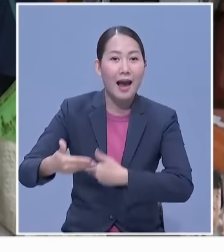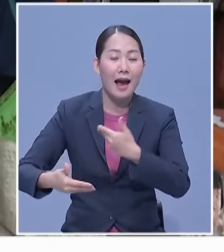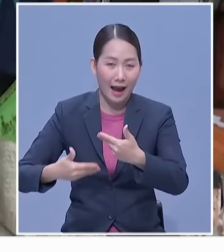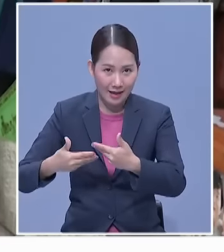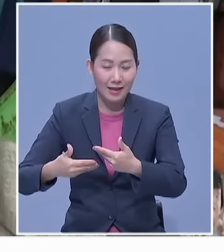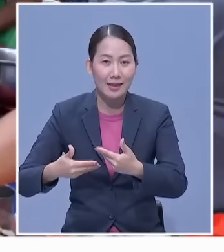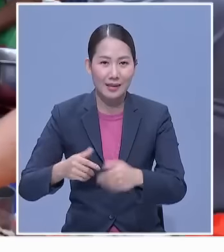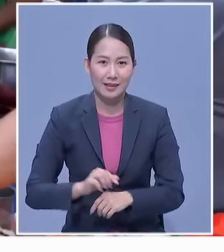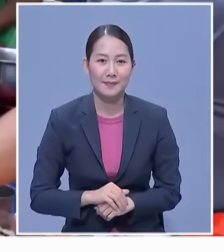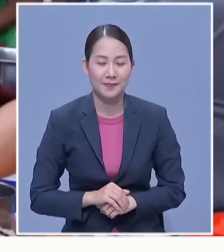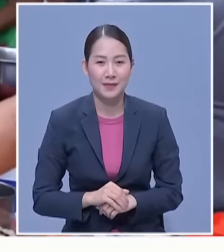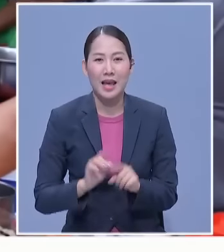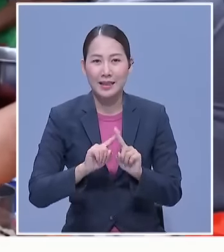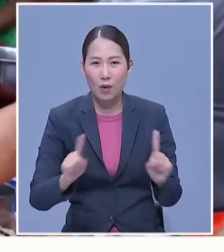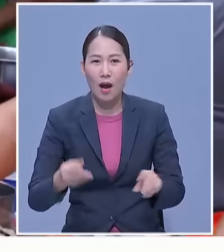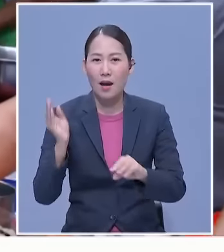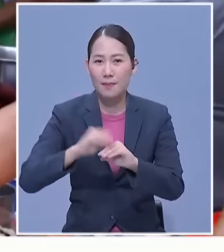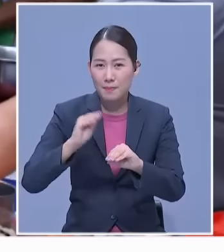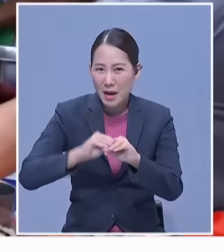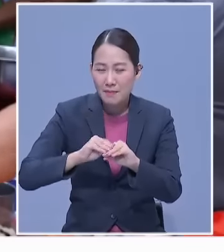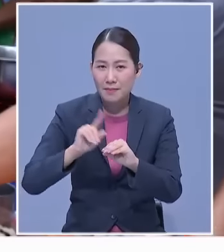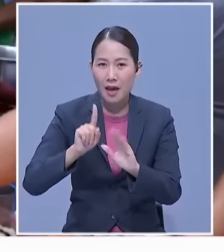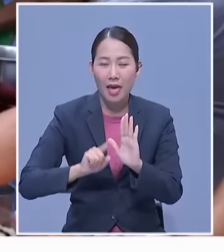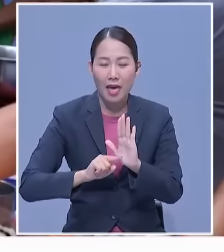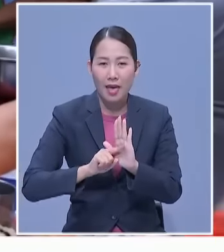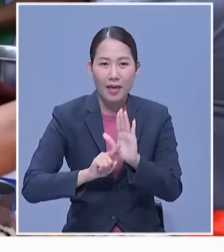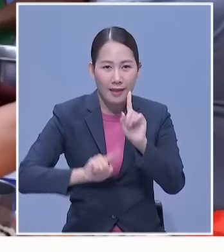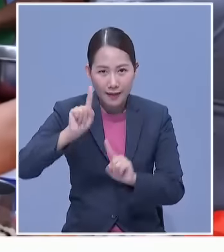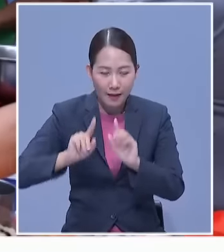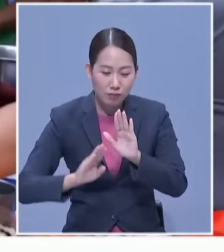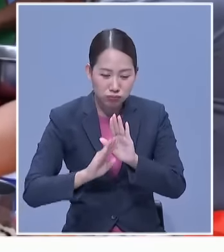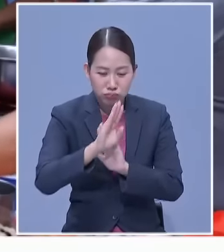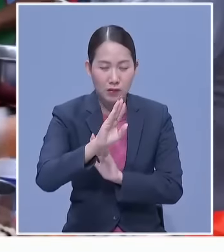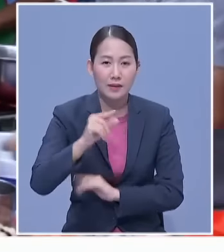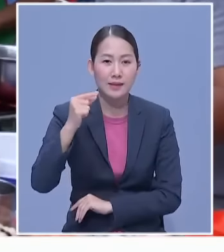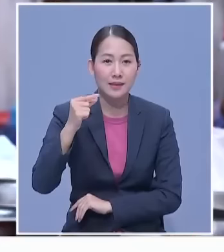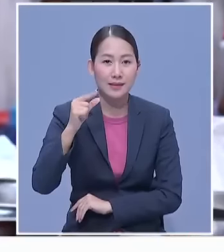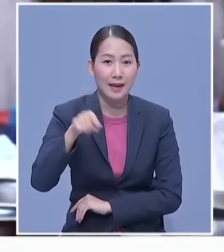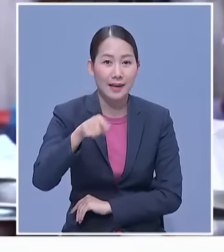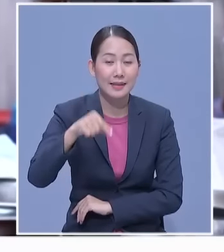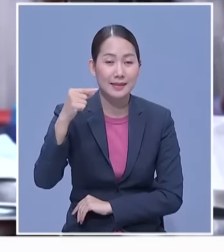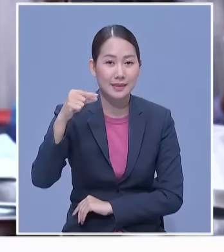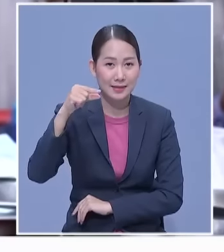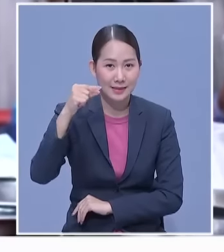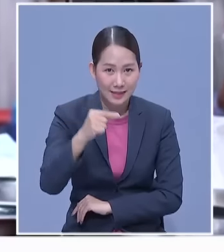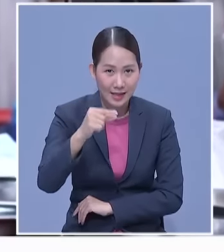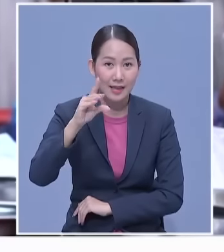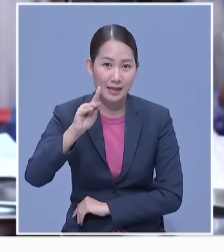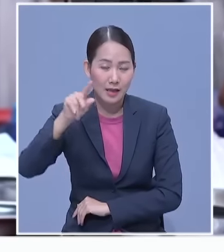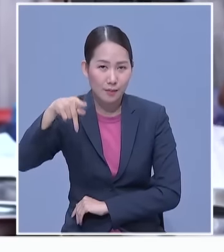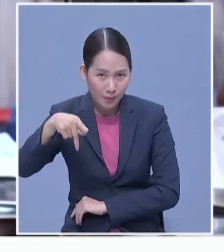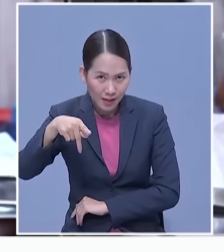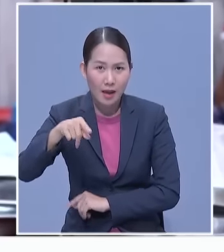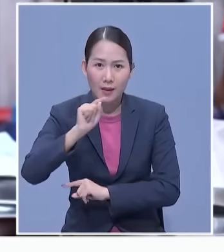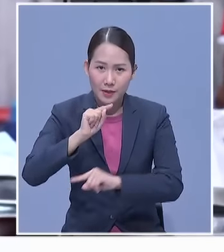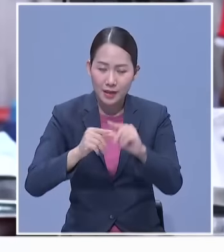GDPได้เท่าไหร่คงต้องรอดูช่วงปลายปีอีกครั้งเนื่องจากต้องมองโดยรวมด้วยซึ่งจะเห็นว่าไตรมาสที่ผ่านมามีเหตุการณ์